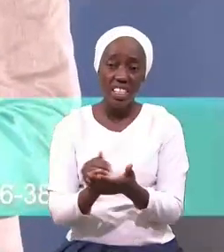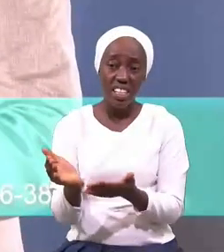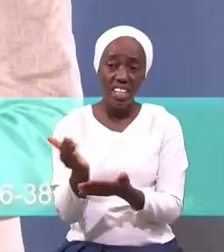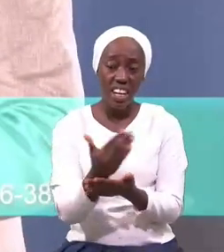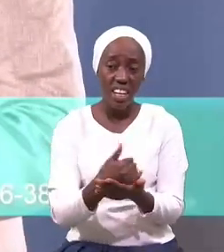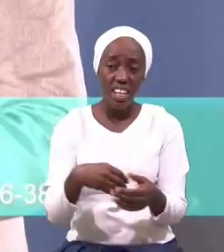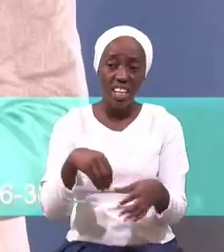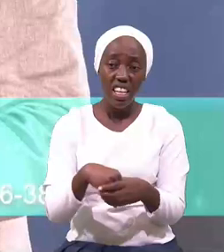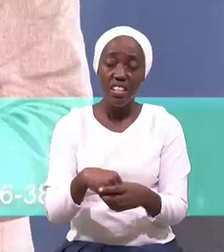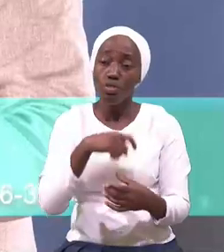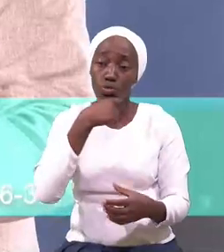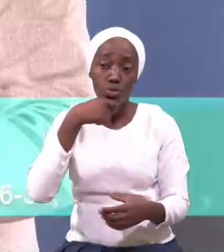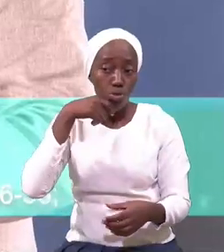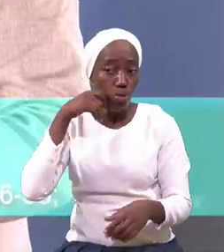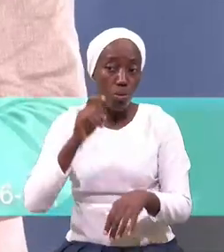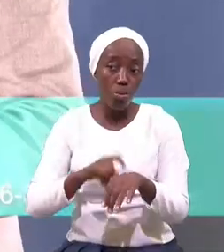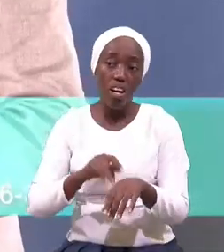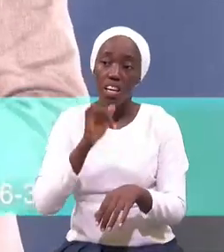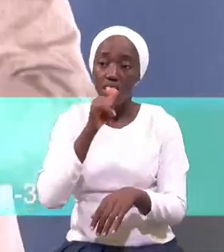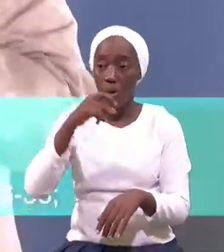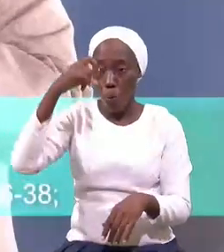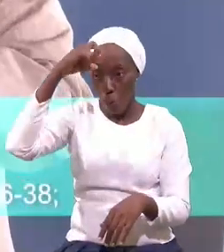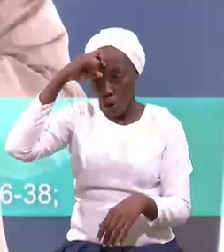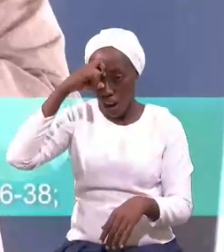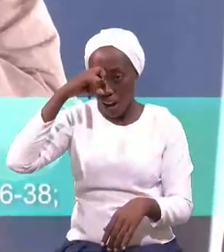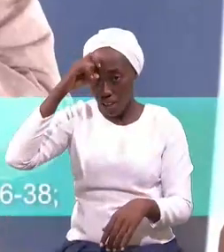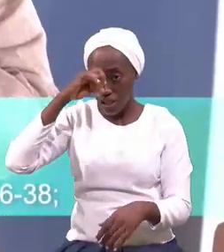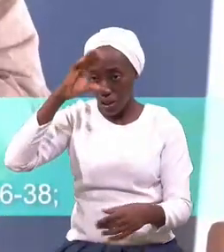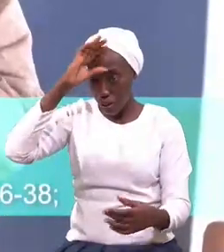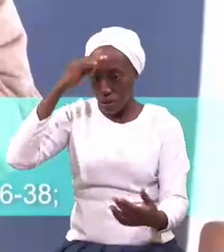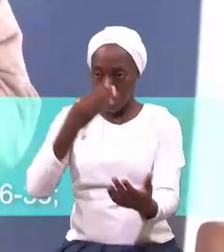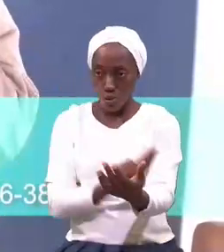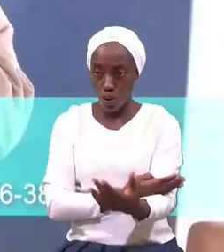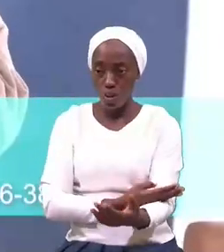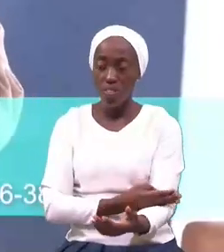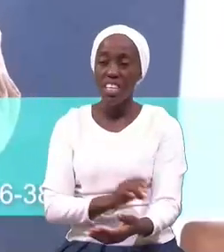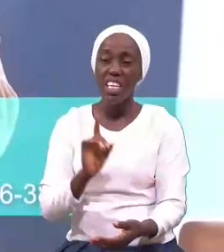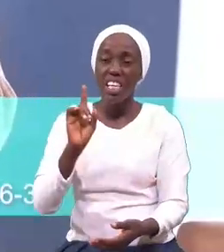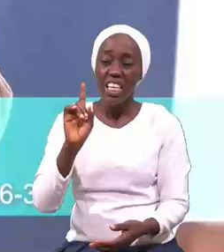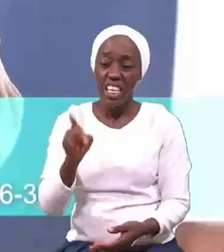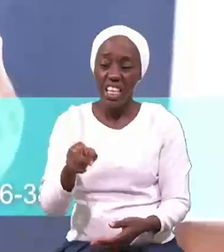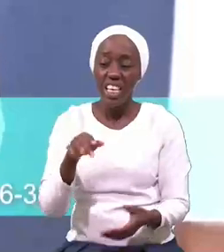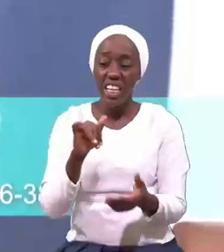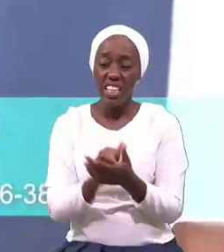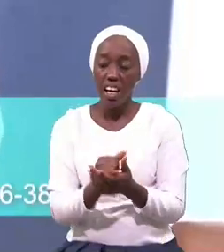Proverbe 10, verset 5 dit: celui qui amasse pendant l'été est un fils prudent.